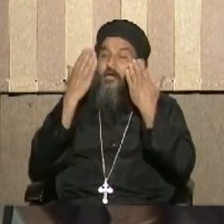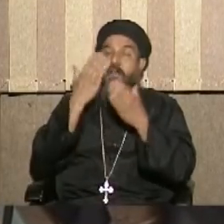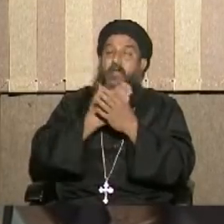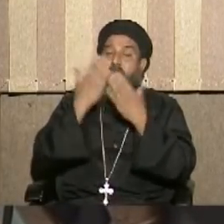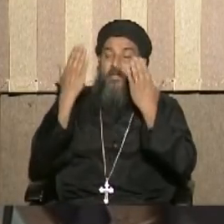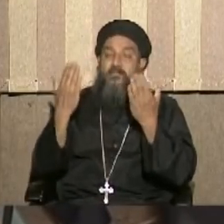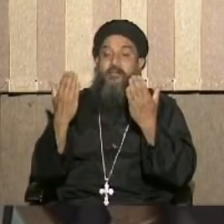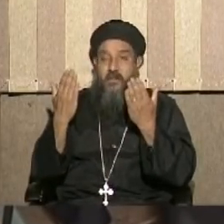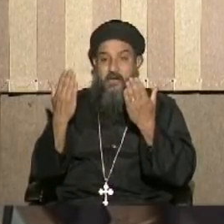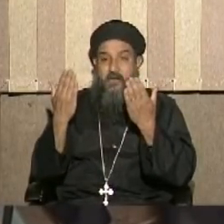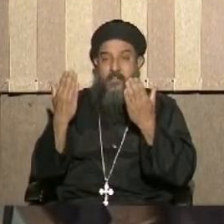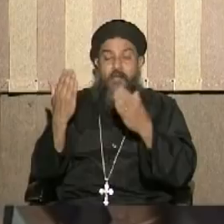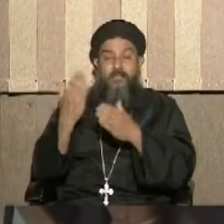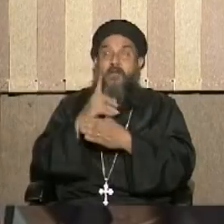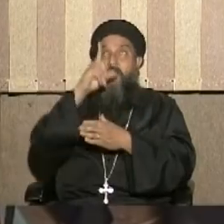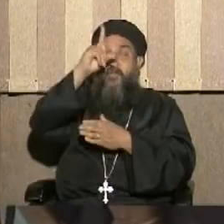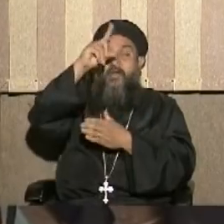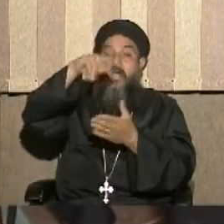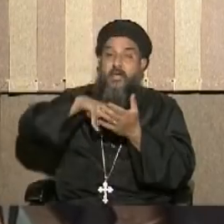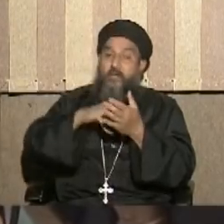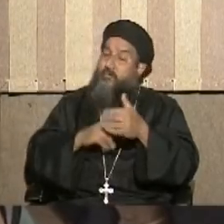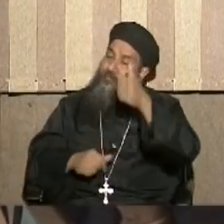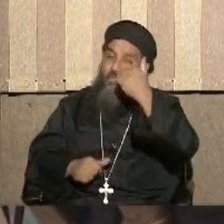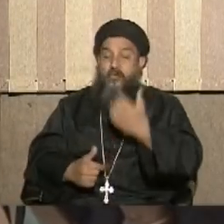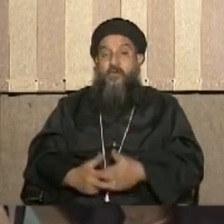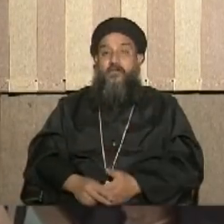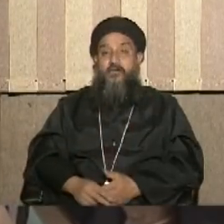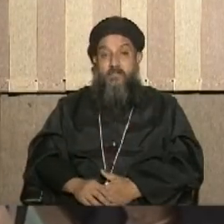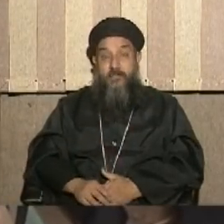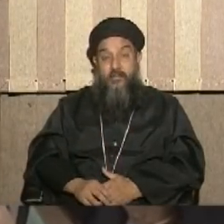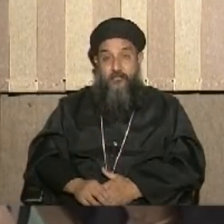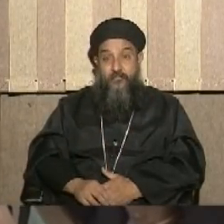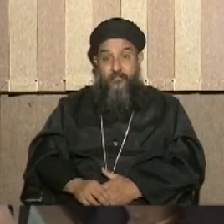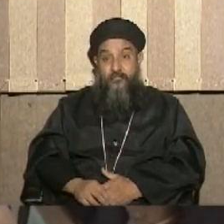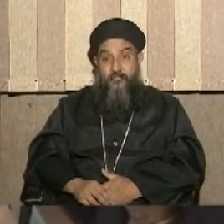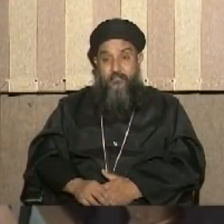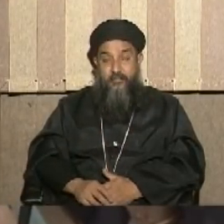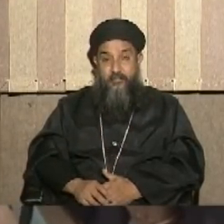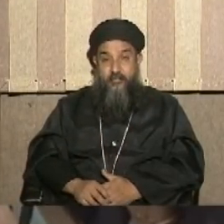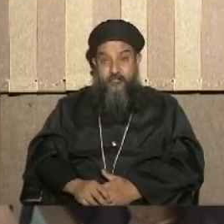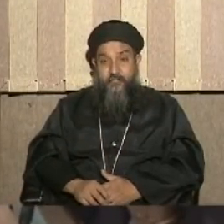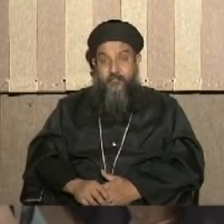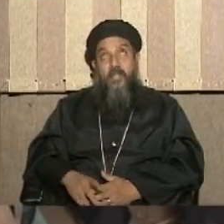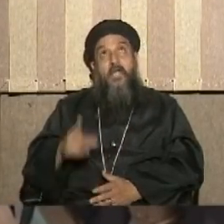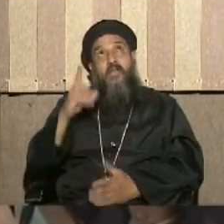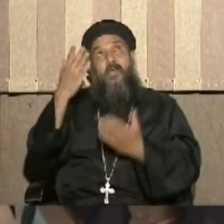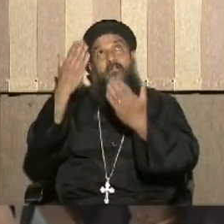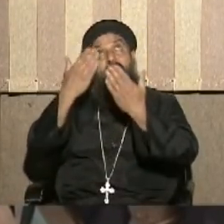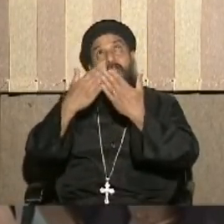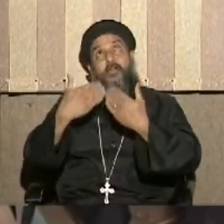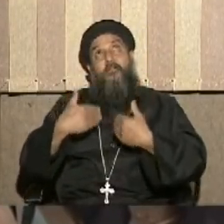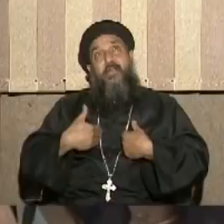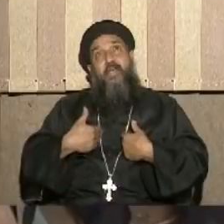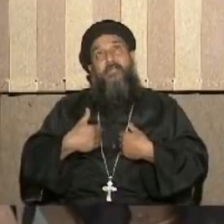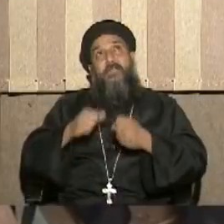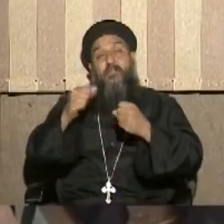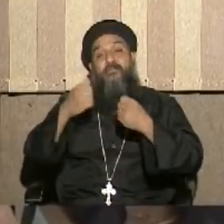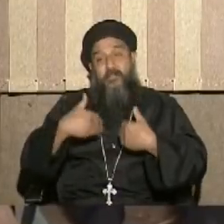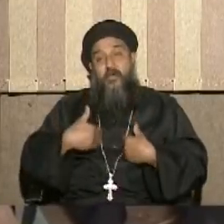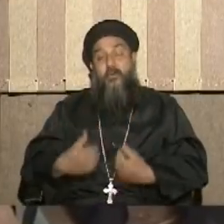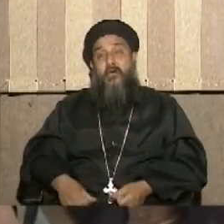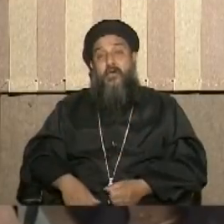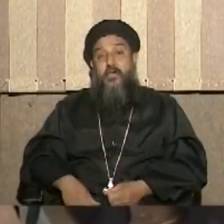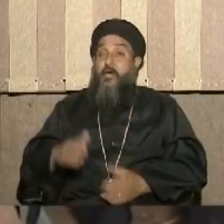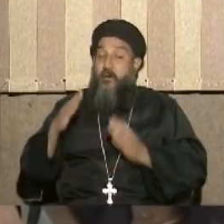إحنا هنصلي وربنا يعمل الخير. اتفضل. أنا واثق يا أبائي إنه